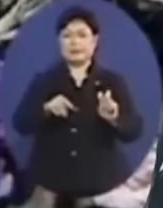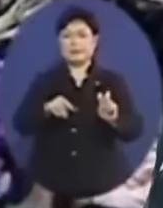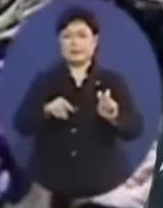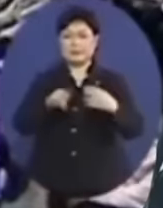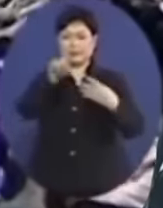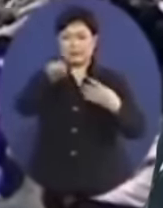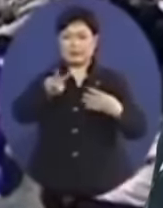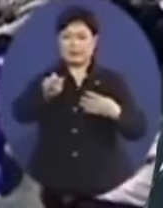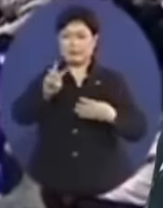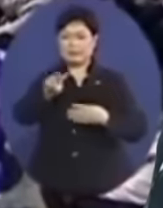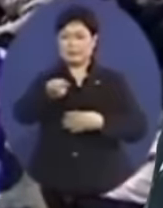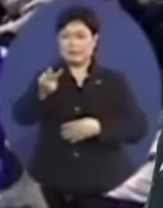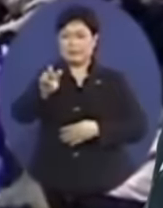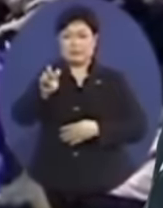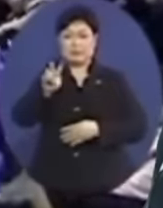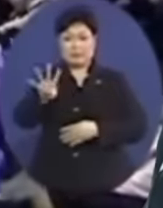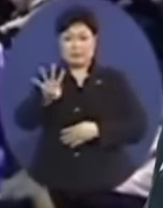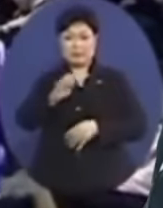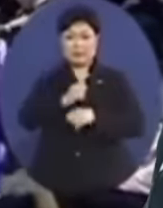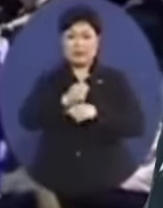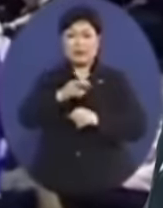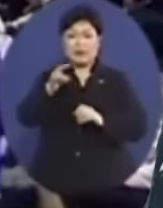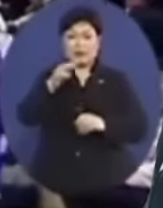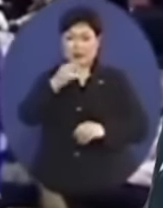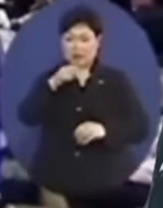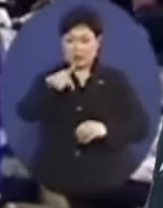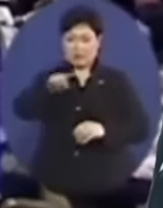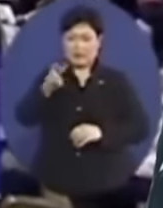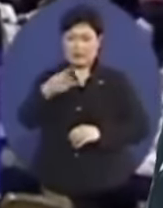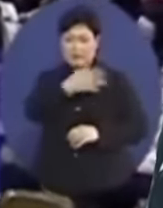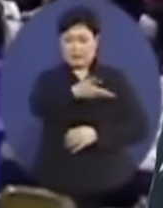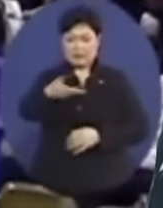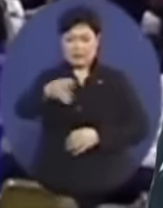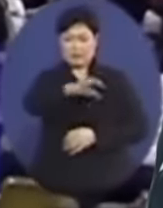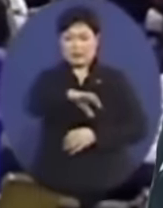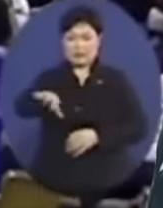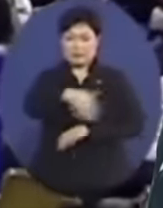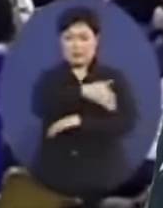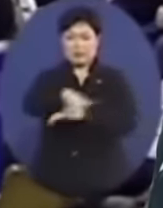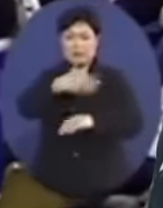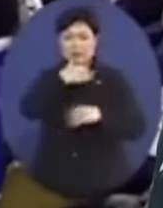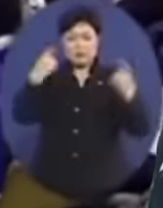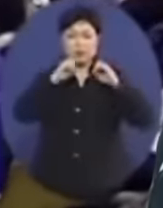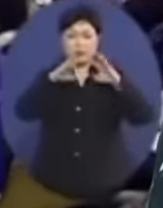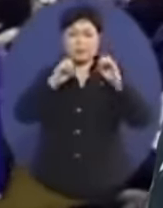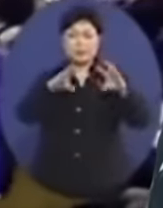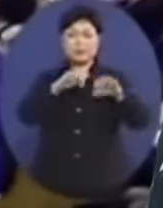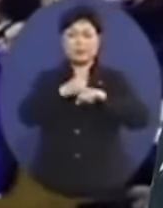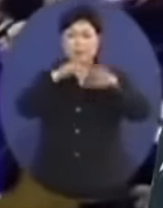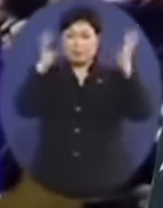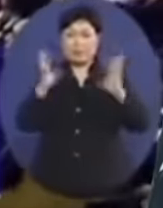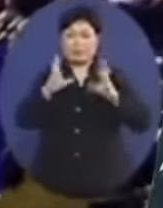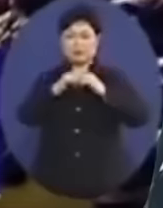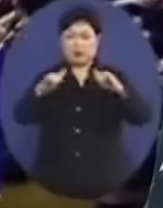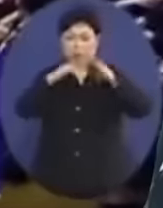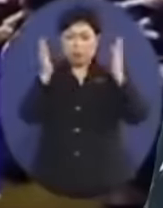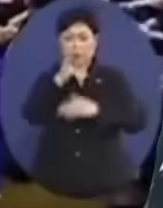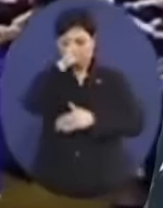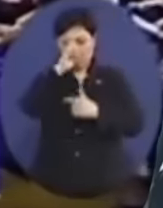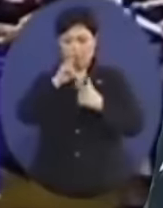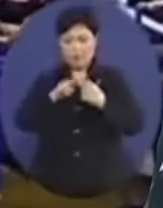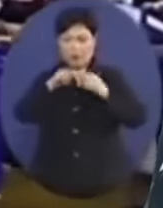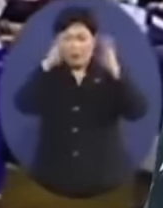갈릴리에 두루 다니시며 그들의 회당에서 가르치시며 천국 복음을 전파하시며 백성 중의 모든 병과